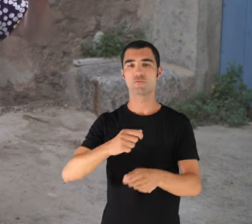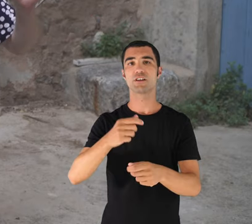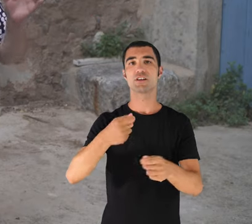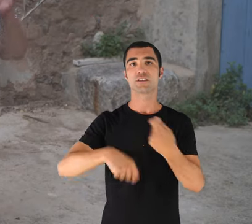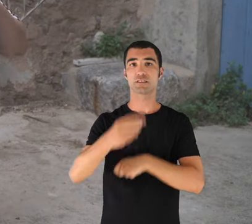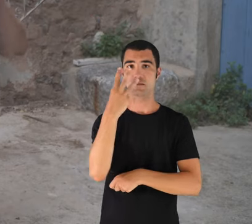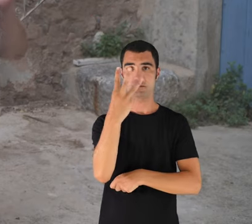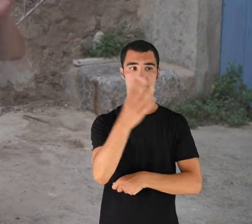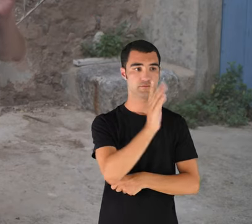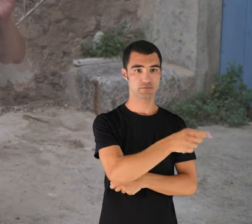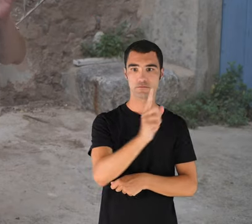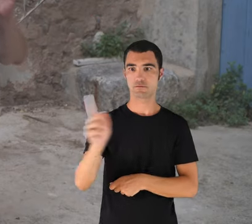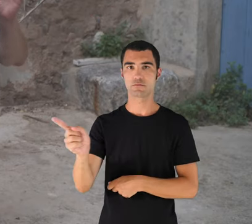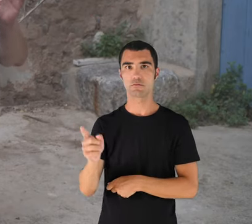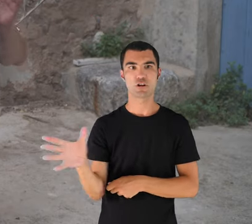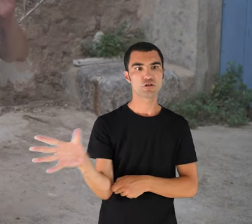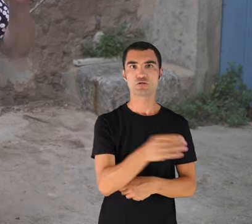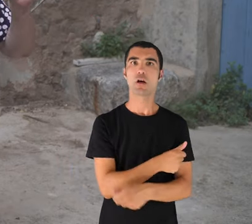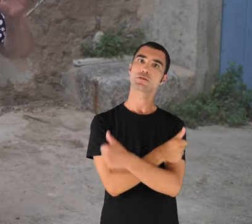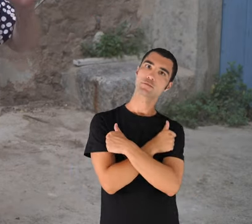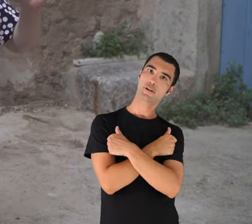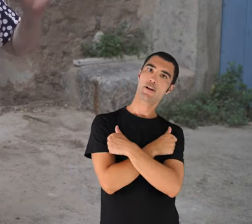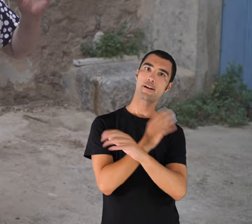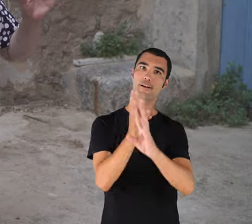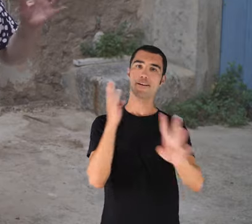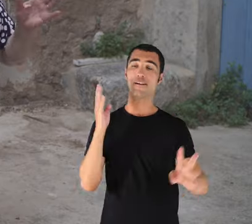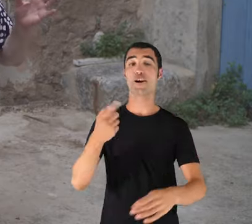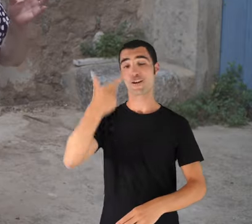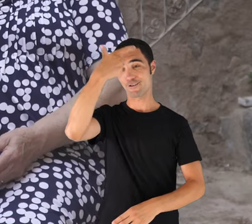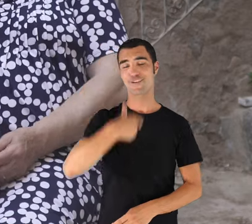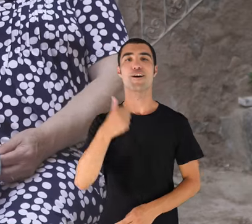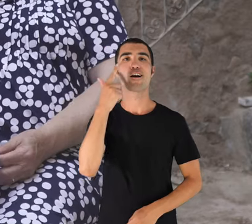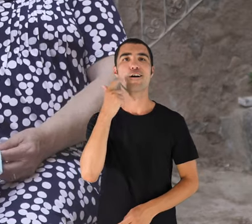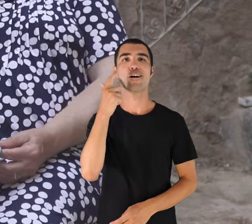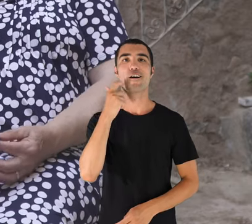Per tot, però nosaltres teníem el costum d'anar només